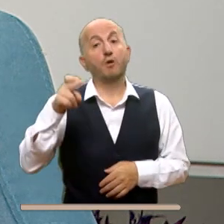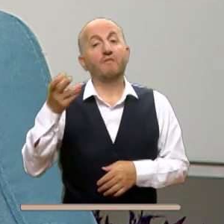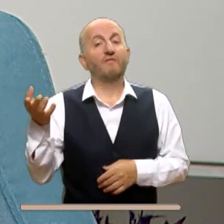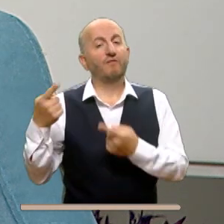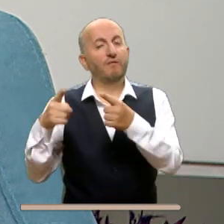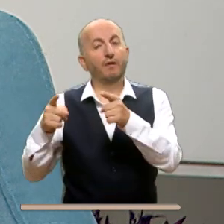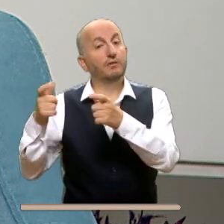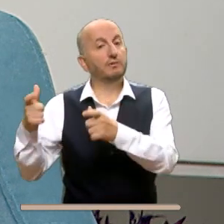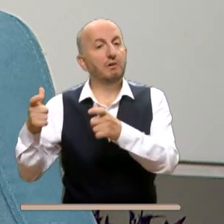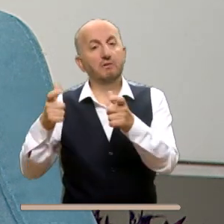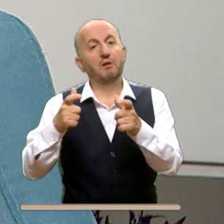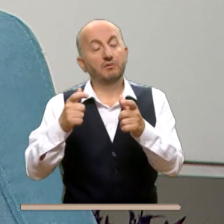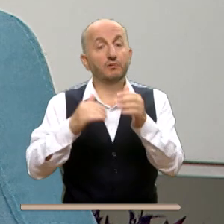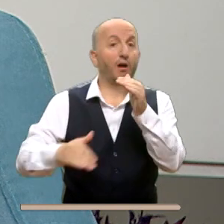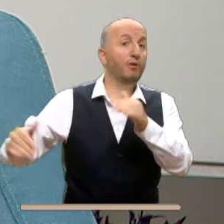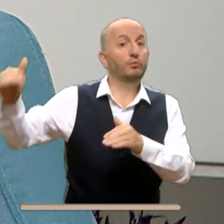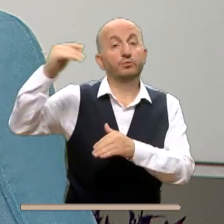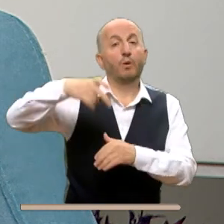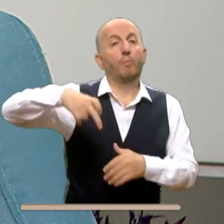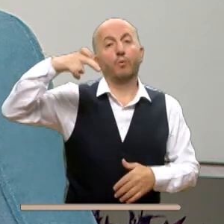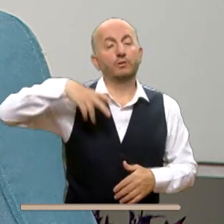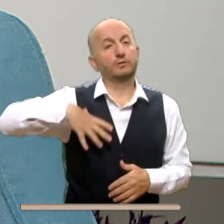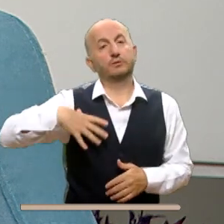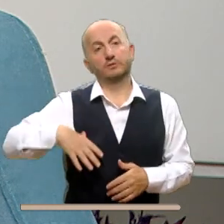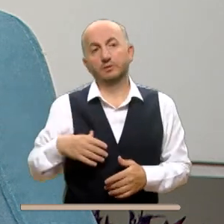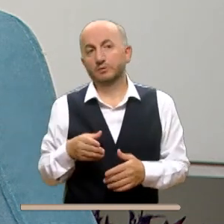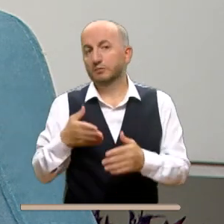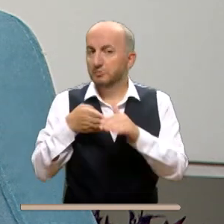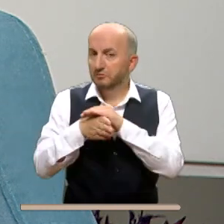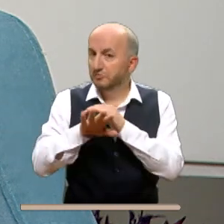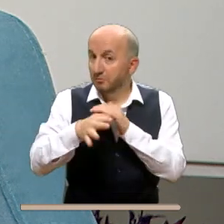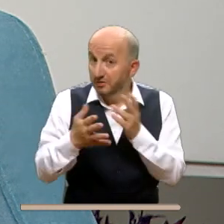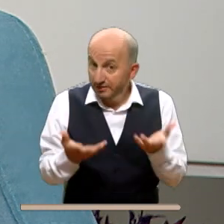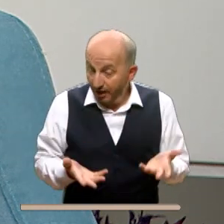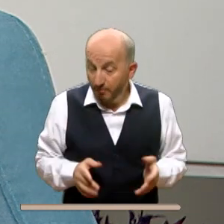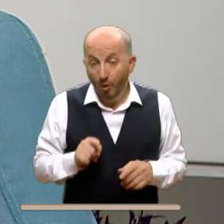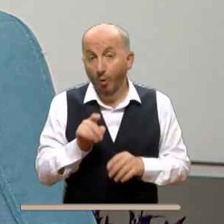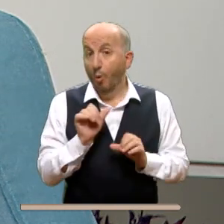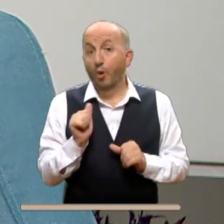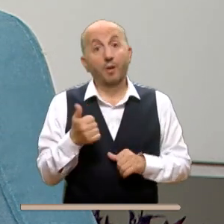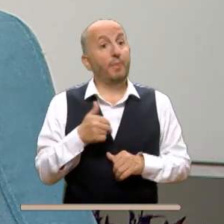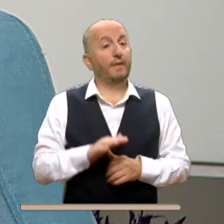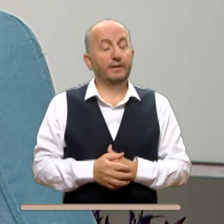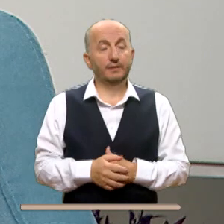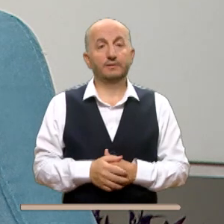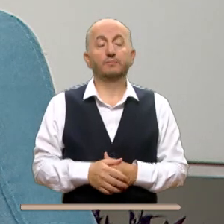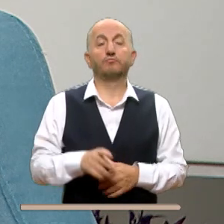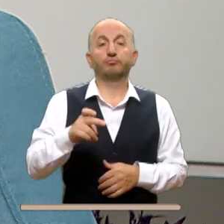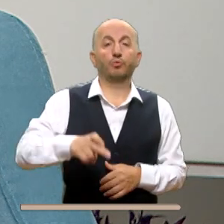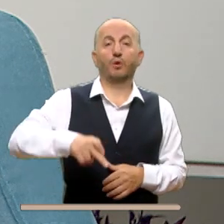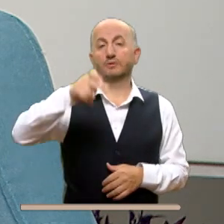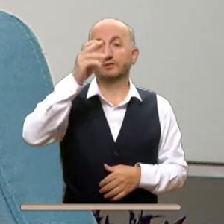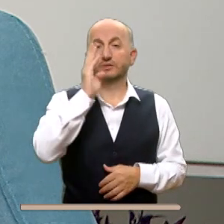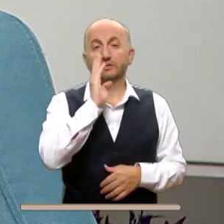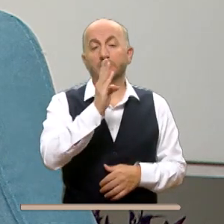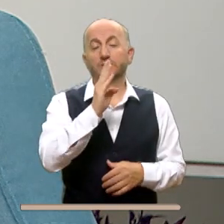yerleri de daha yüksek puan isteyen programları da kazanacak olabilirsiniz. O önemli değil. Yani puanınızın gideceği